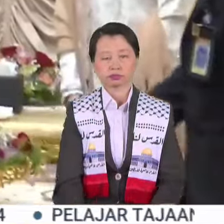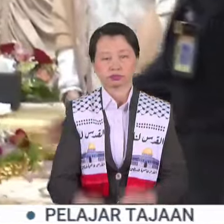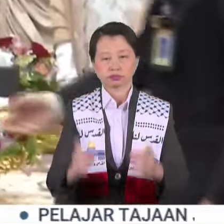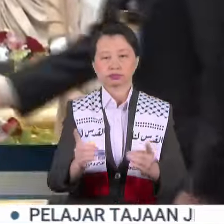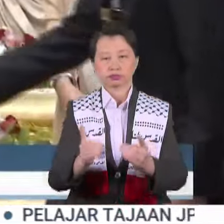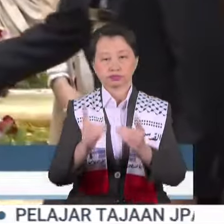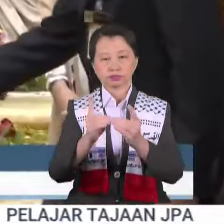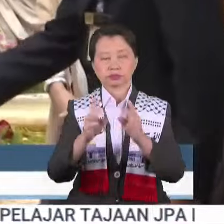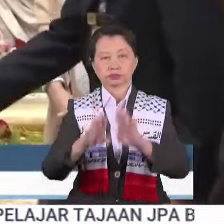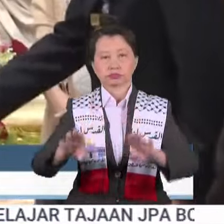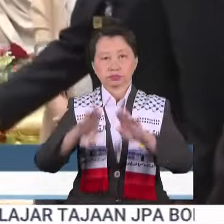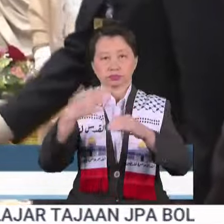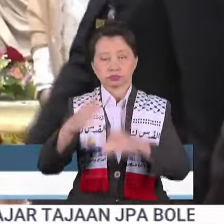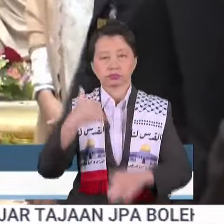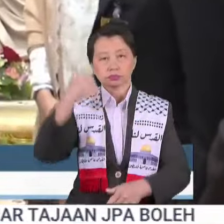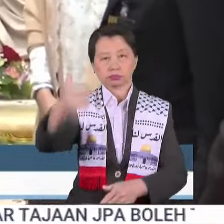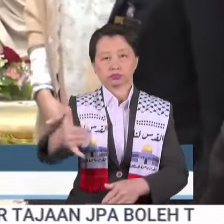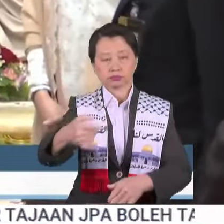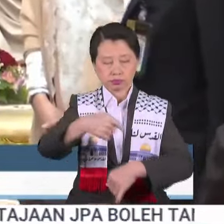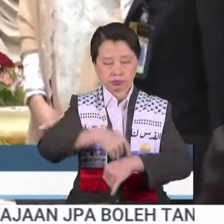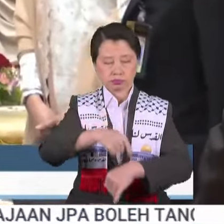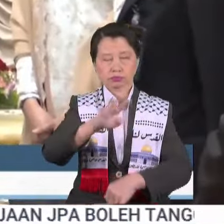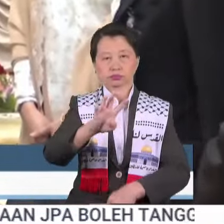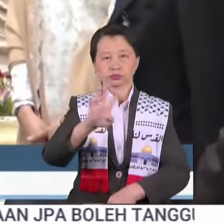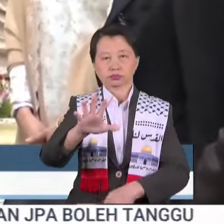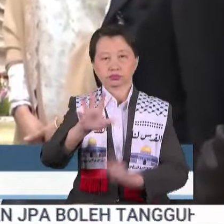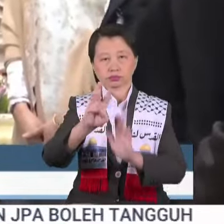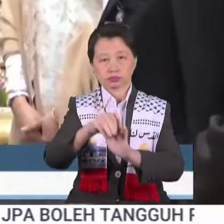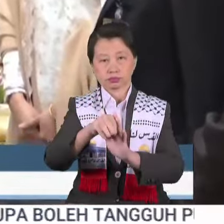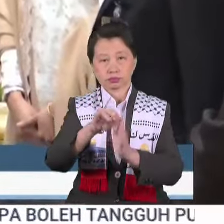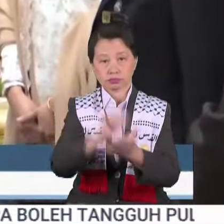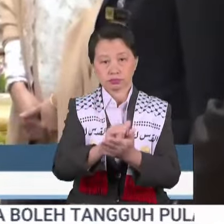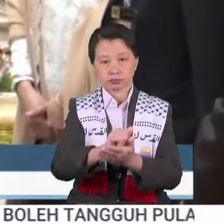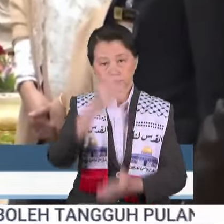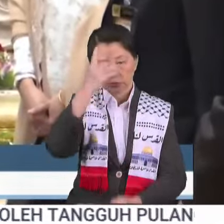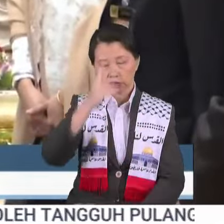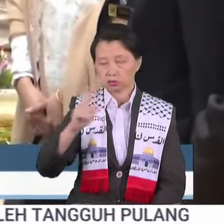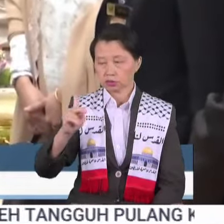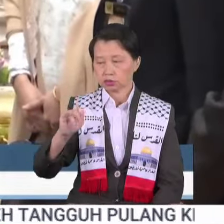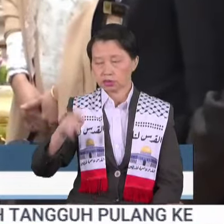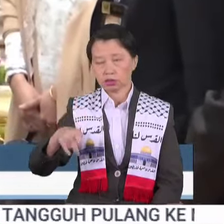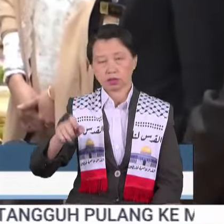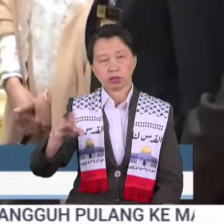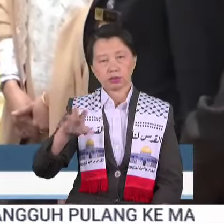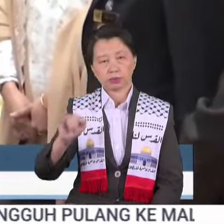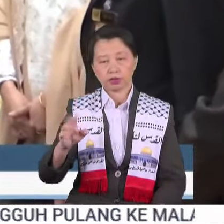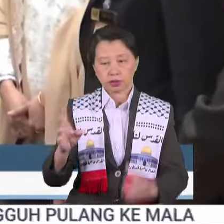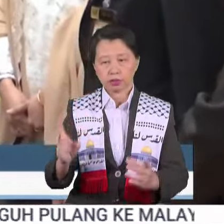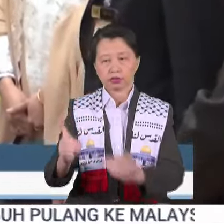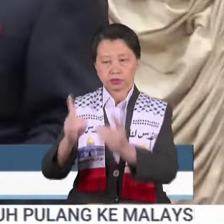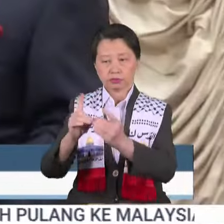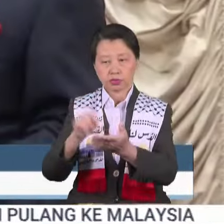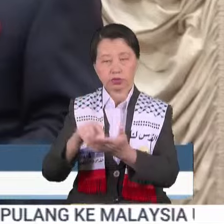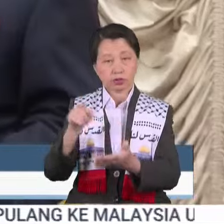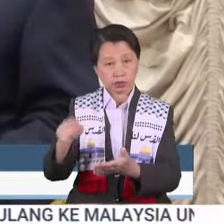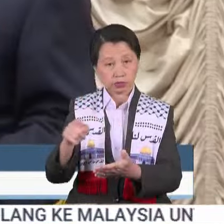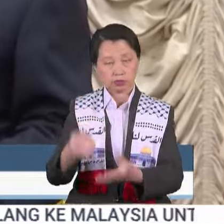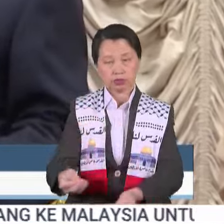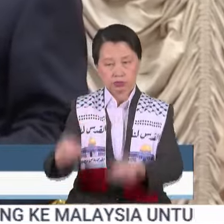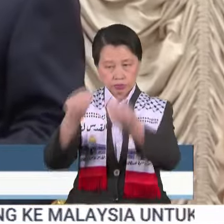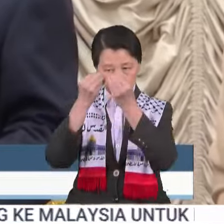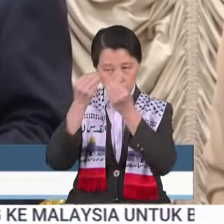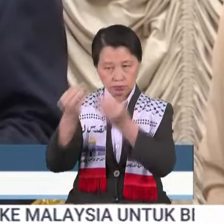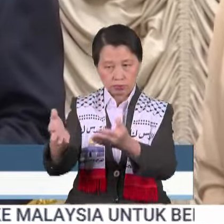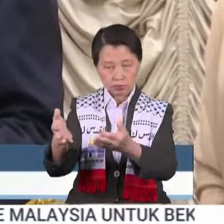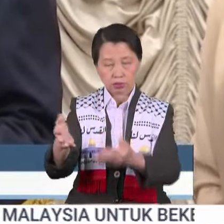Ditemui pemberita selepas kunjungan sekitar 45 minit itu, Datuk Kipli memberitahu pertemuan berkenaan antara lain